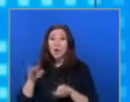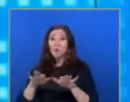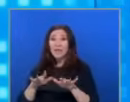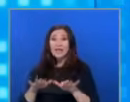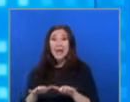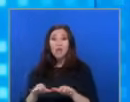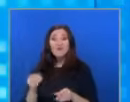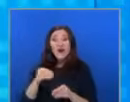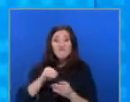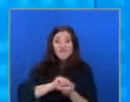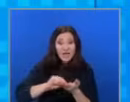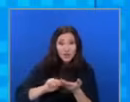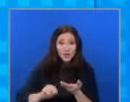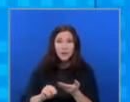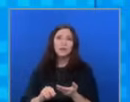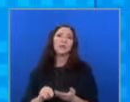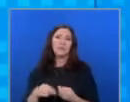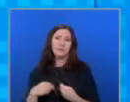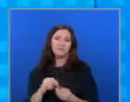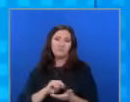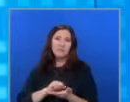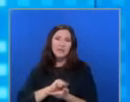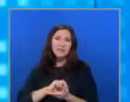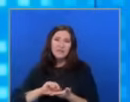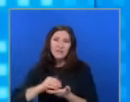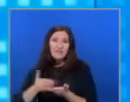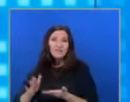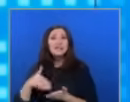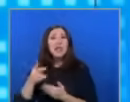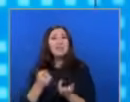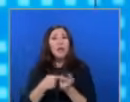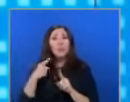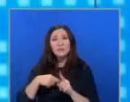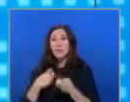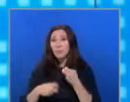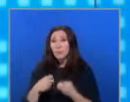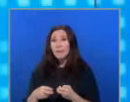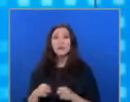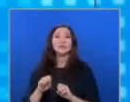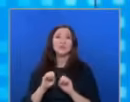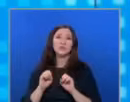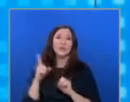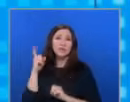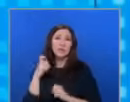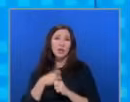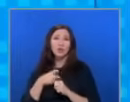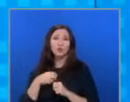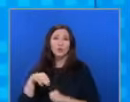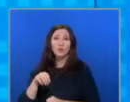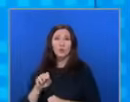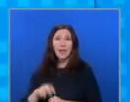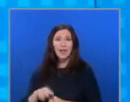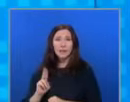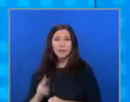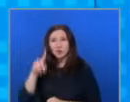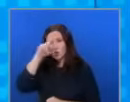и издаване след няколко месеца. За проблема в редакцията на Посвета и у нас сигнализираха лекари от ТЕЛК в столичната Пета градска